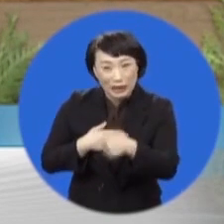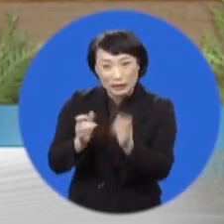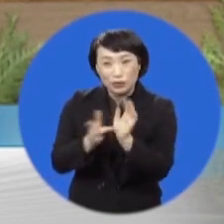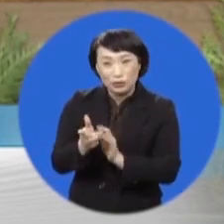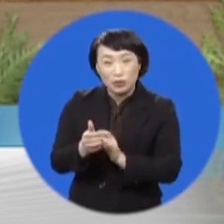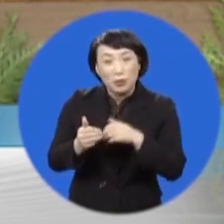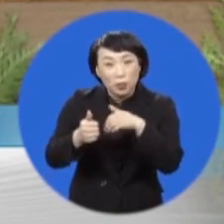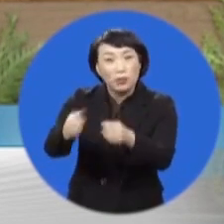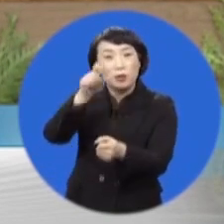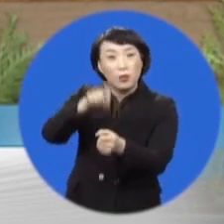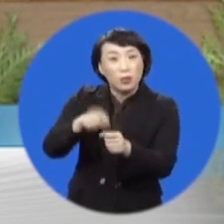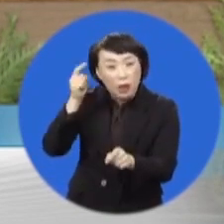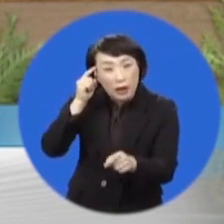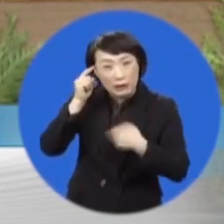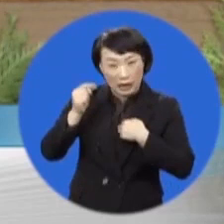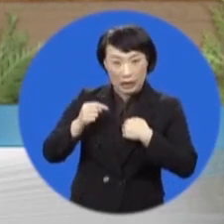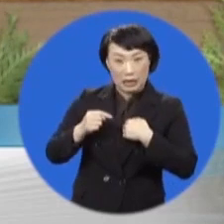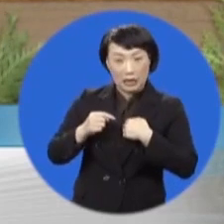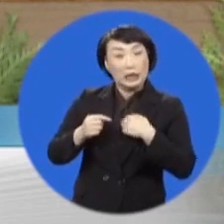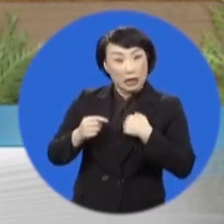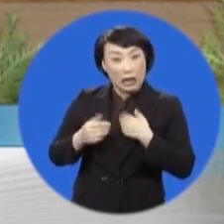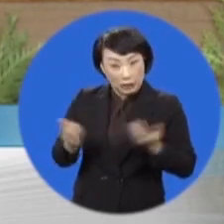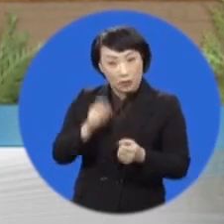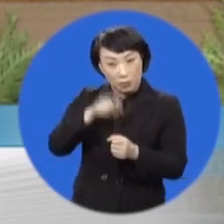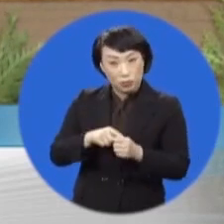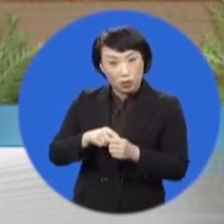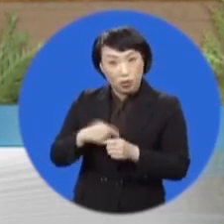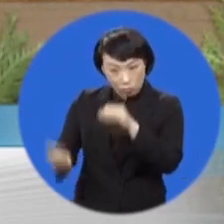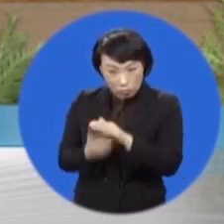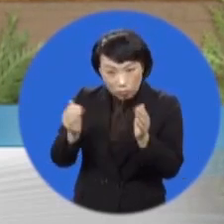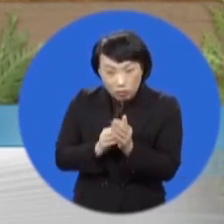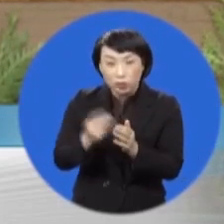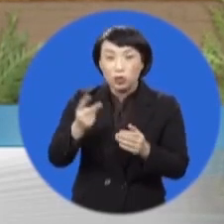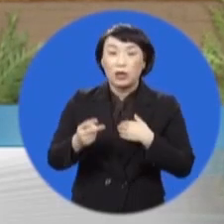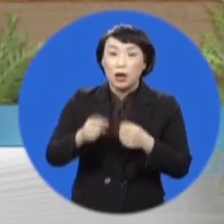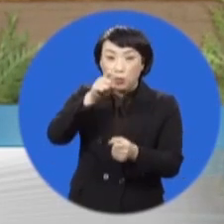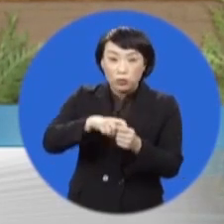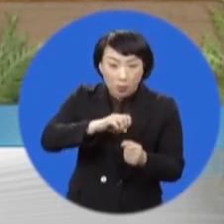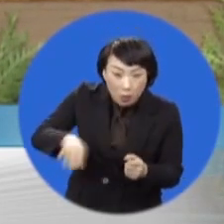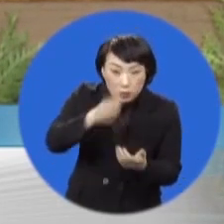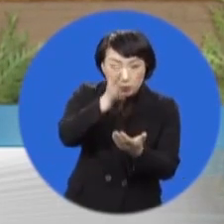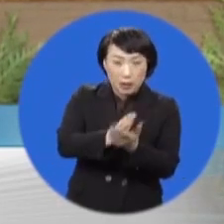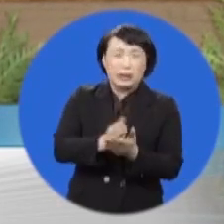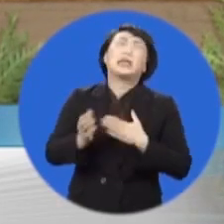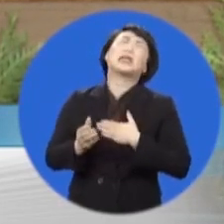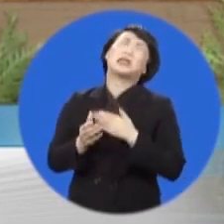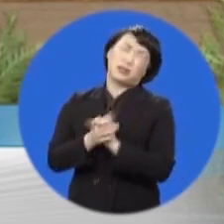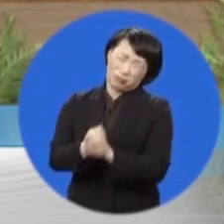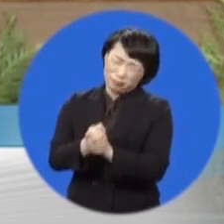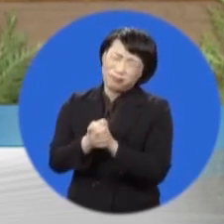포기는 목적이 내게 이루어졌다면 2 모음 다시 목적을 상실하지 않도록 기도